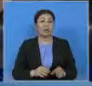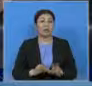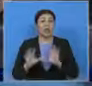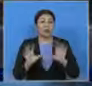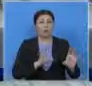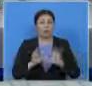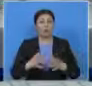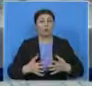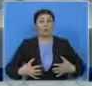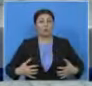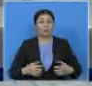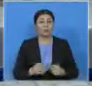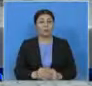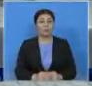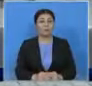за животным.